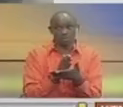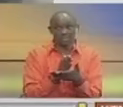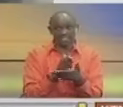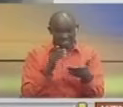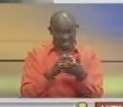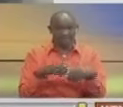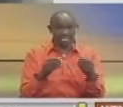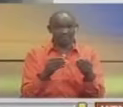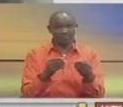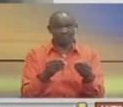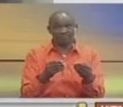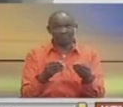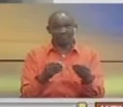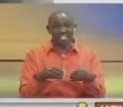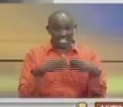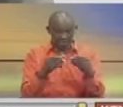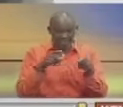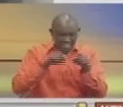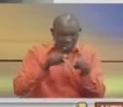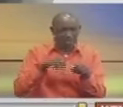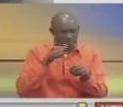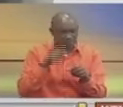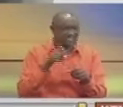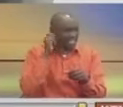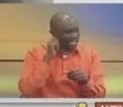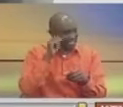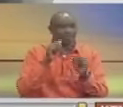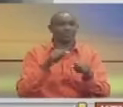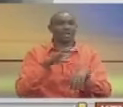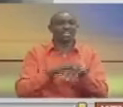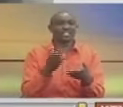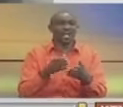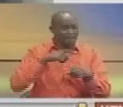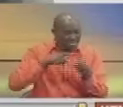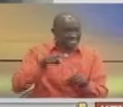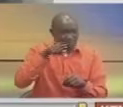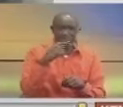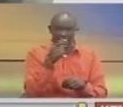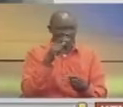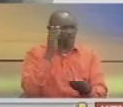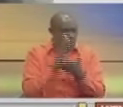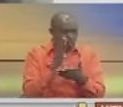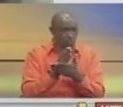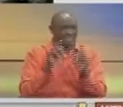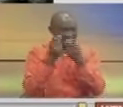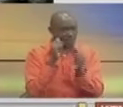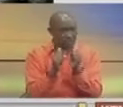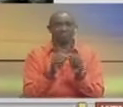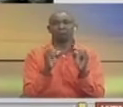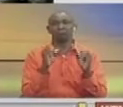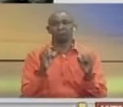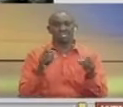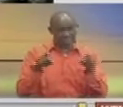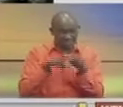majority of Kalenjins. Japo alisusia kutaja ni jamii gani, shahidi huyu alidai swala la ugavi